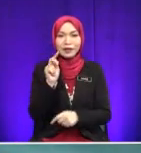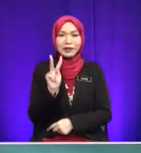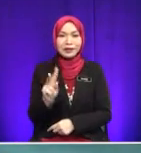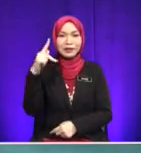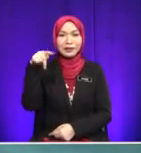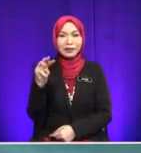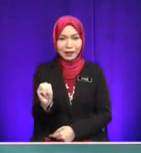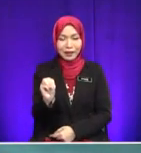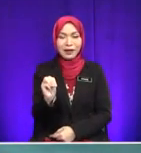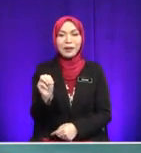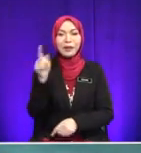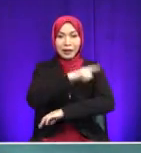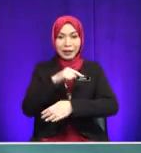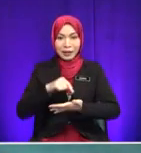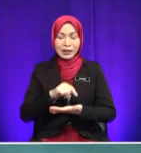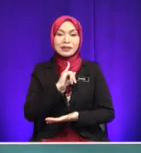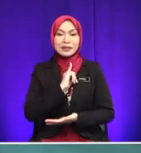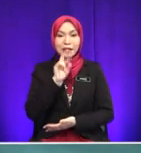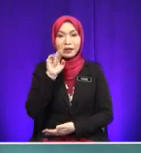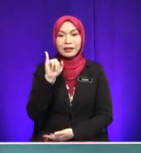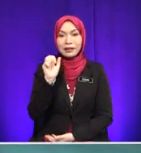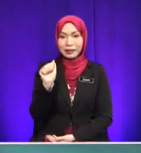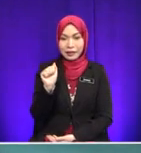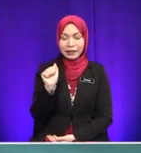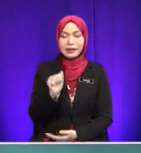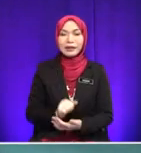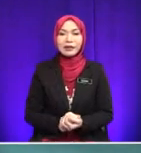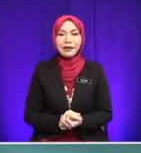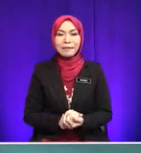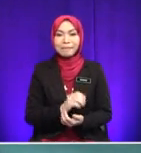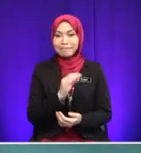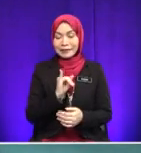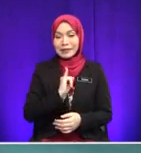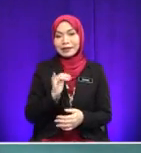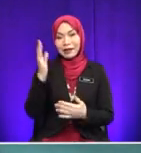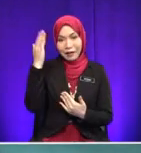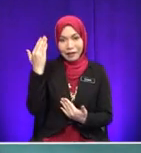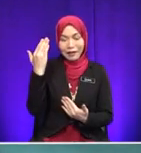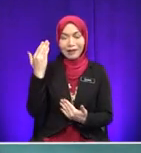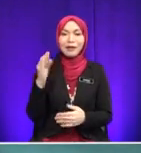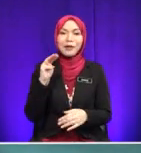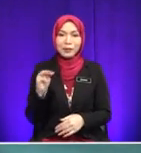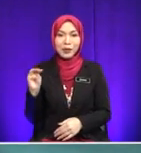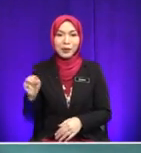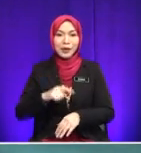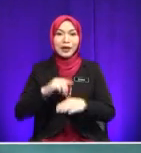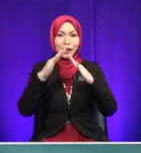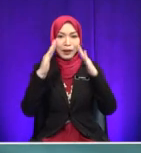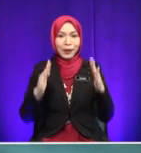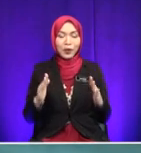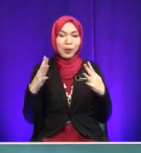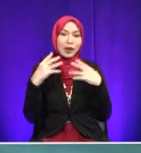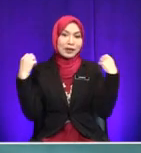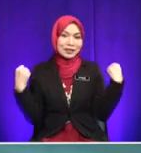Ria, selaku pengacara anda. Apa khabar murid-murid di rumah? Kita doakan dalam keadaan yang sihat sejahtera. Ingat pesan Ria selalu, jaga